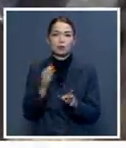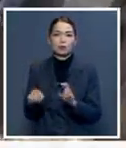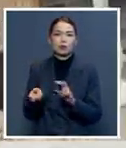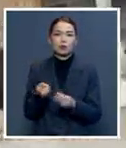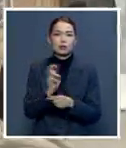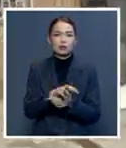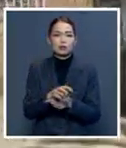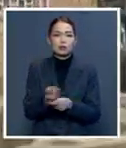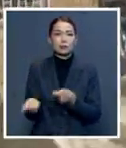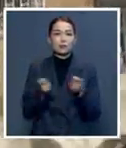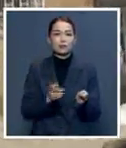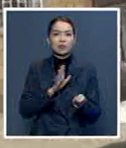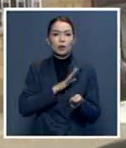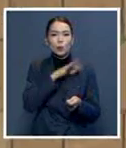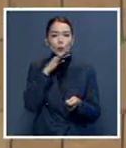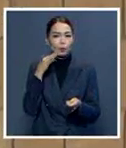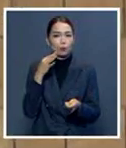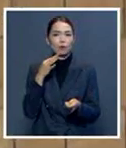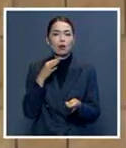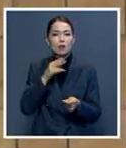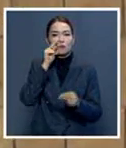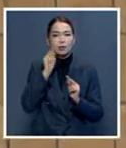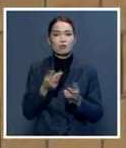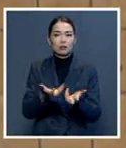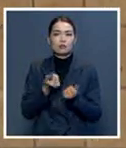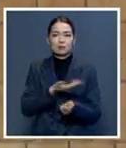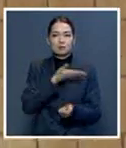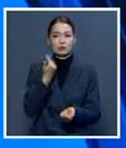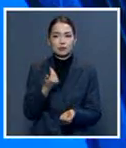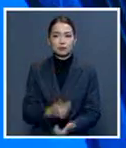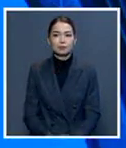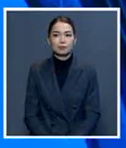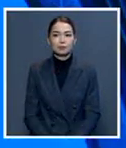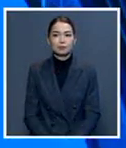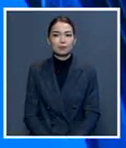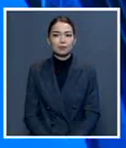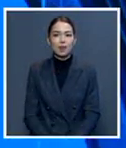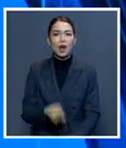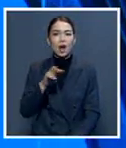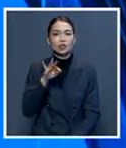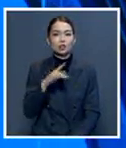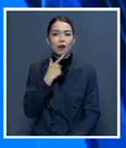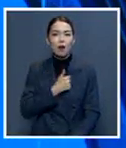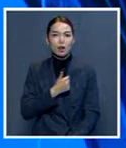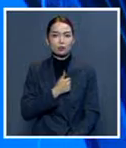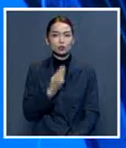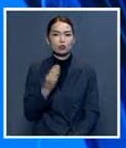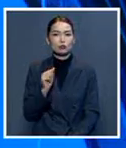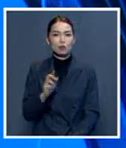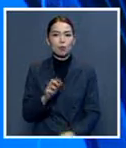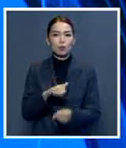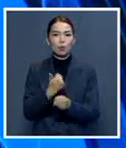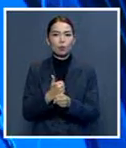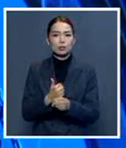Әзірге оқиғаға жауапкершілікті ешкім өз мойнына алған жоқ. Алжирдің армия штабының қолбасшысы